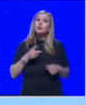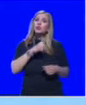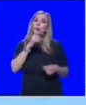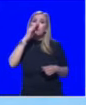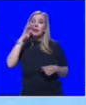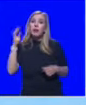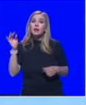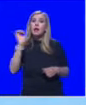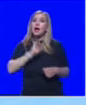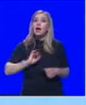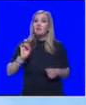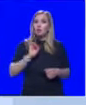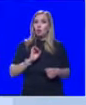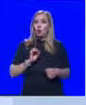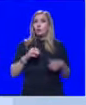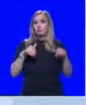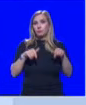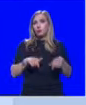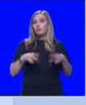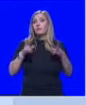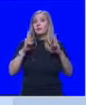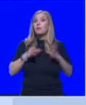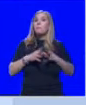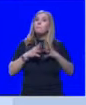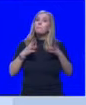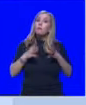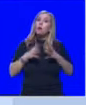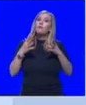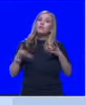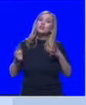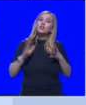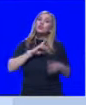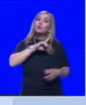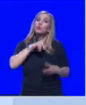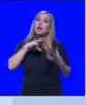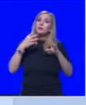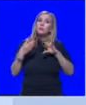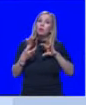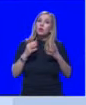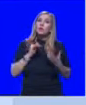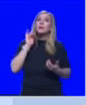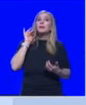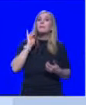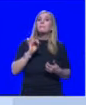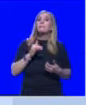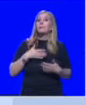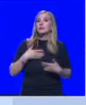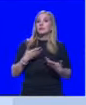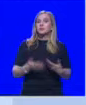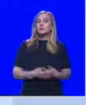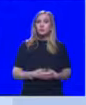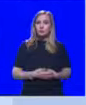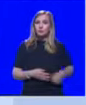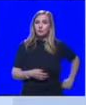милиарда евро. И това позволява и повече социални политики да бъдат провеждани.